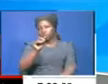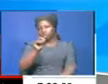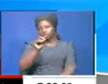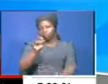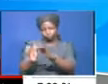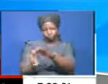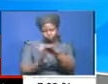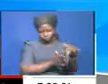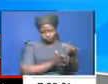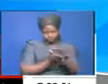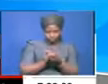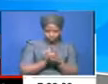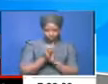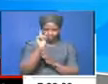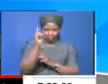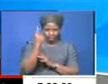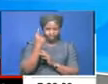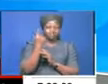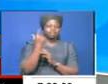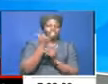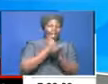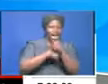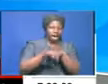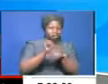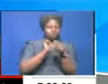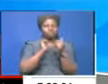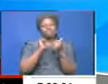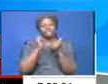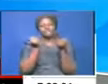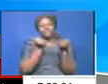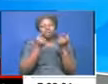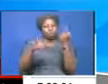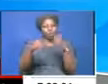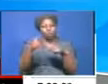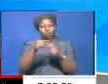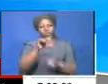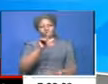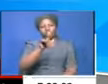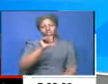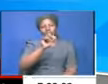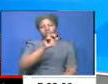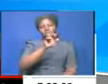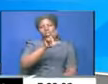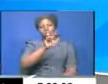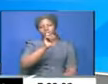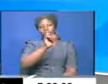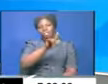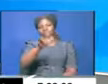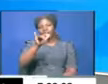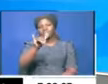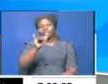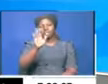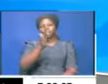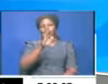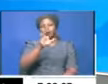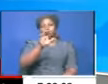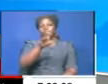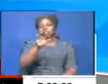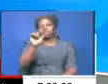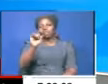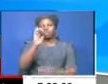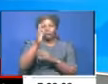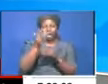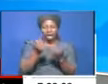Na makala ya kwanza ya mbio za magari ya Rallycross yameratibiwa kuandaliwa mwishoni mwa juma hili katika uwanja mpya wa mbio za